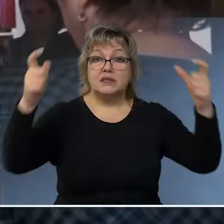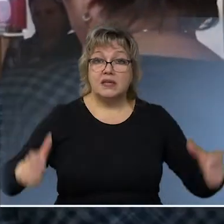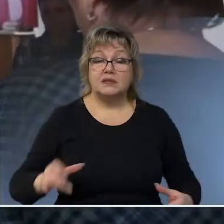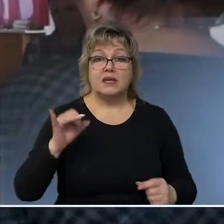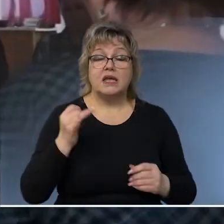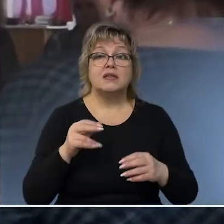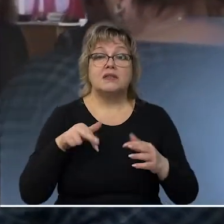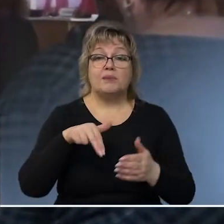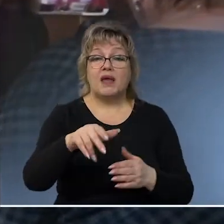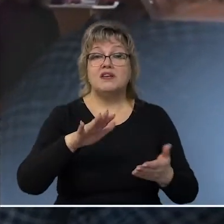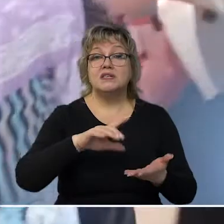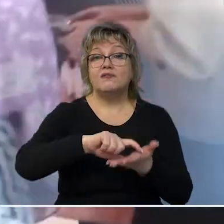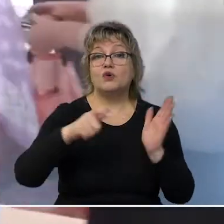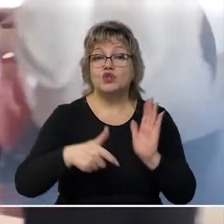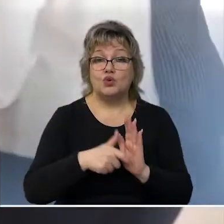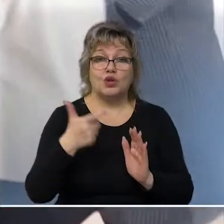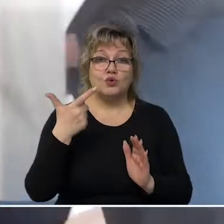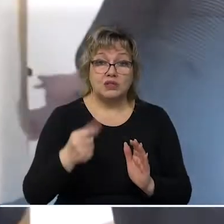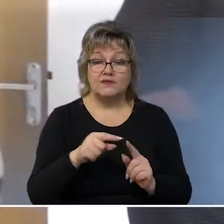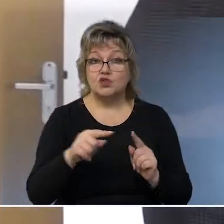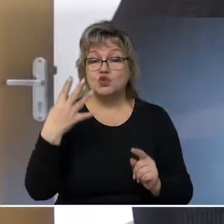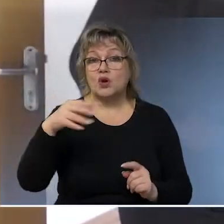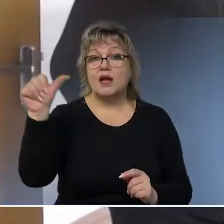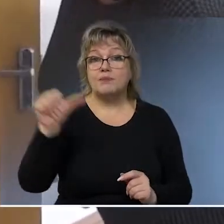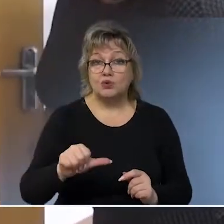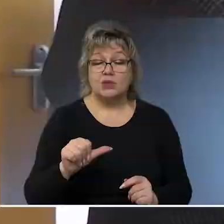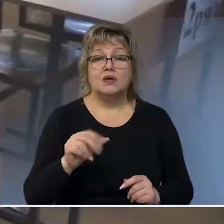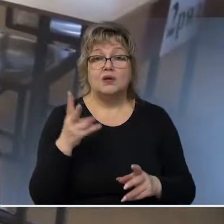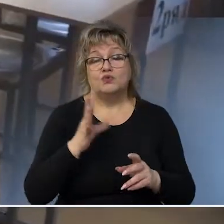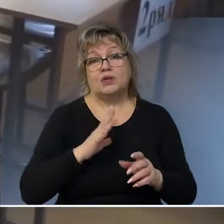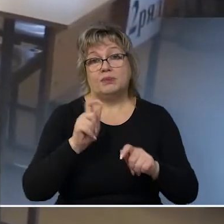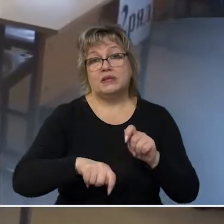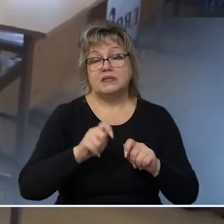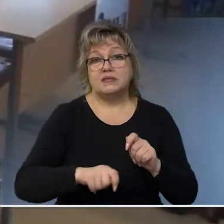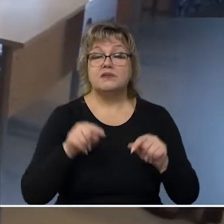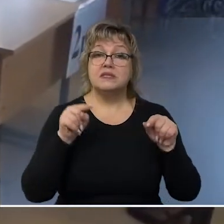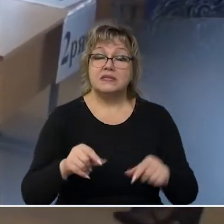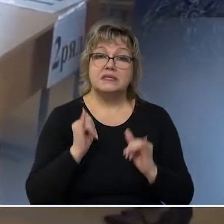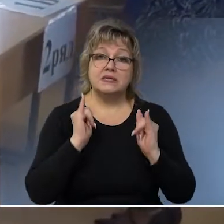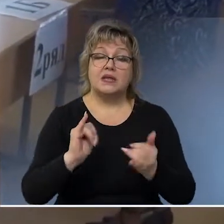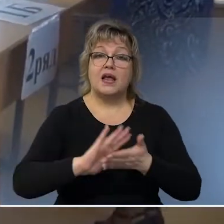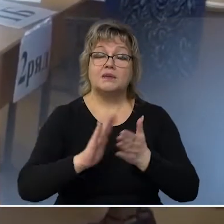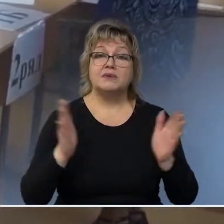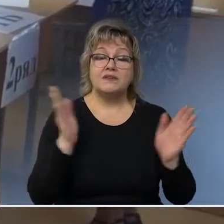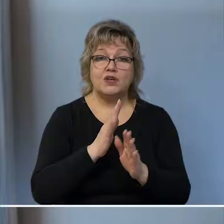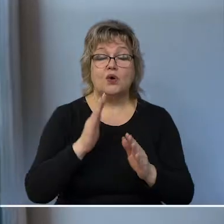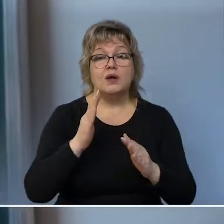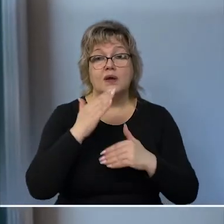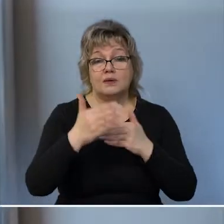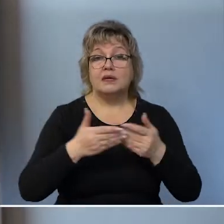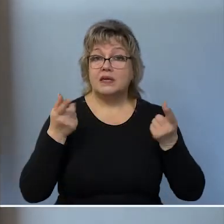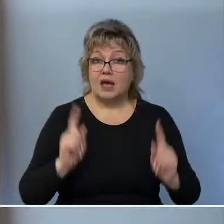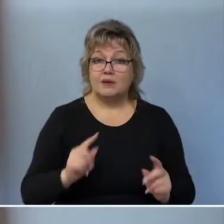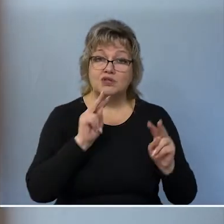металлодетектор, а затем направились в аудитории, где в течение 40 минут им предстояло пройти тестирование. Здесь создали атмосферу, максимально